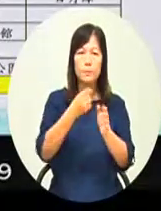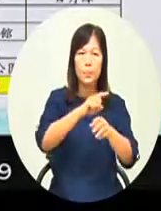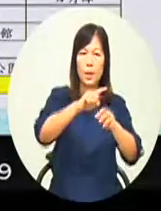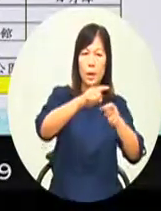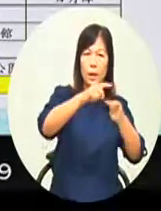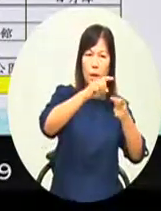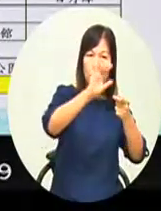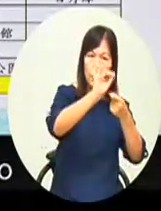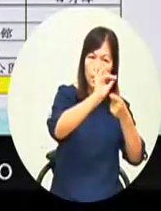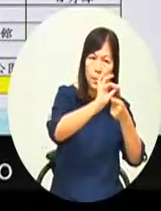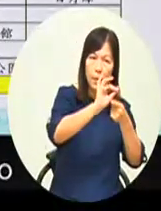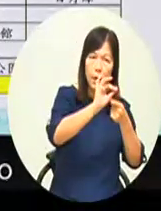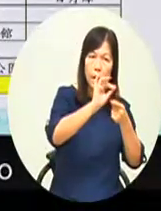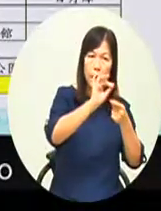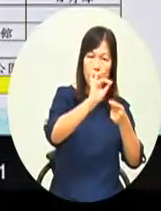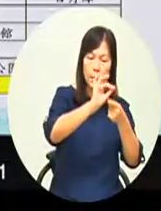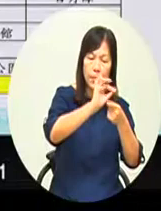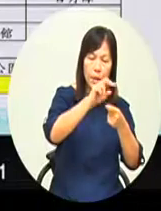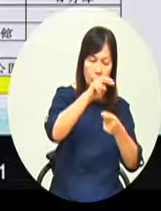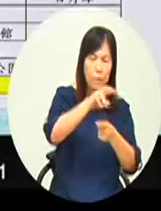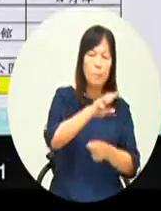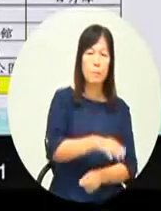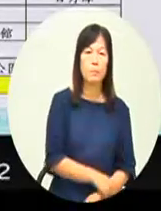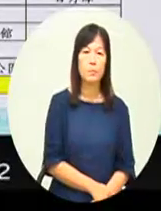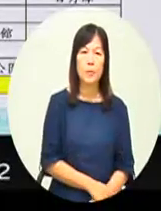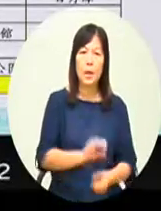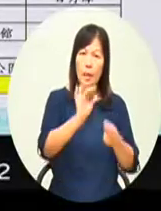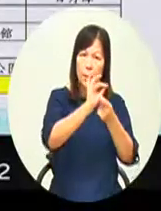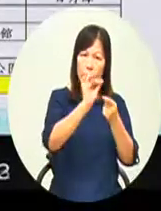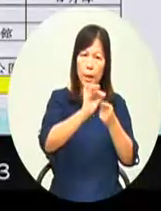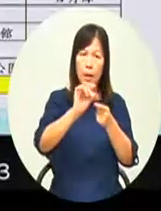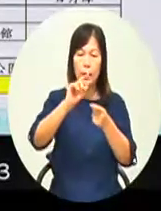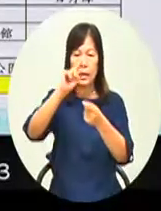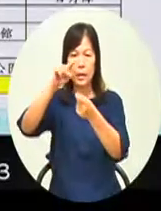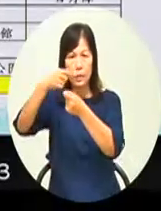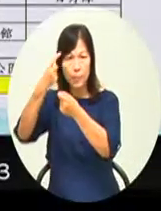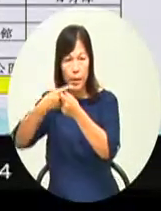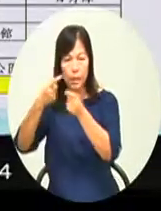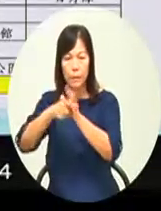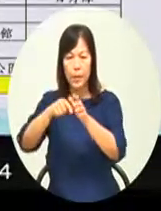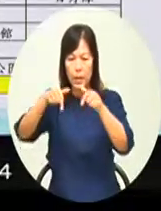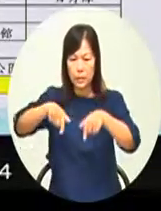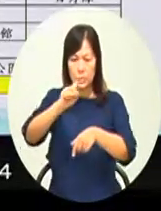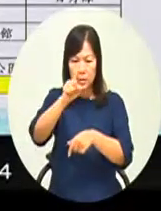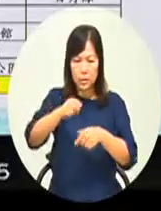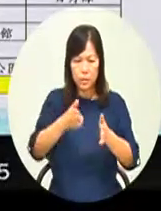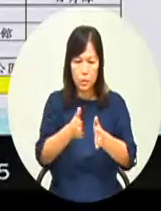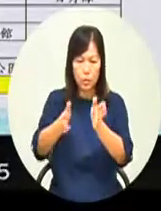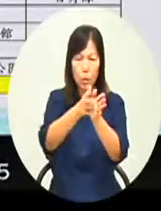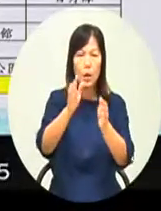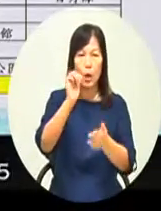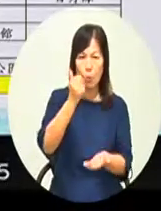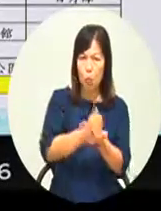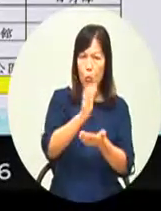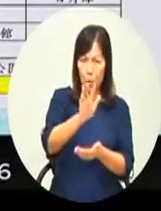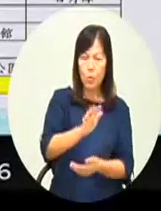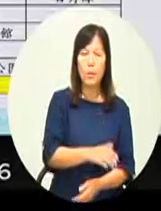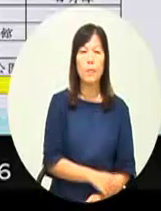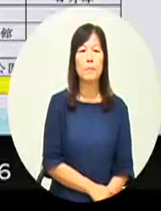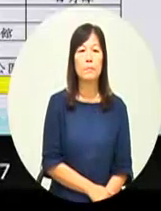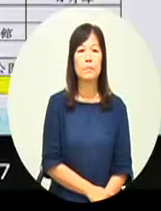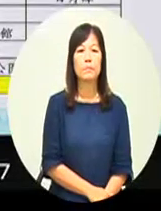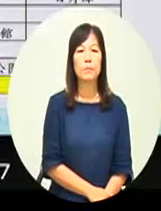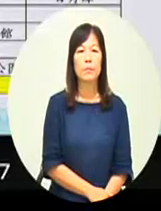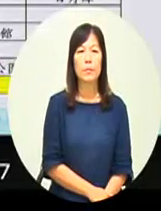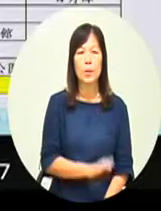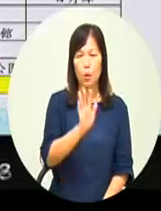100来这里看一下，从100年来看好了。100年跟101年我们的西子湾呢都还有排行上去啊，都